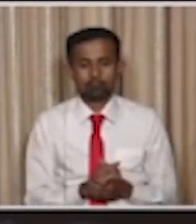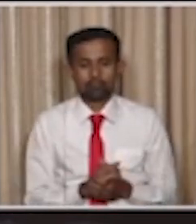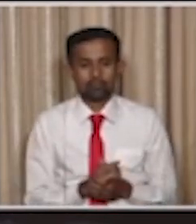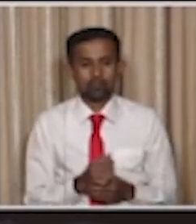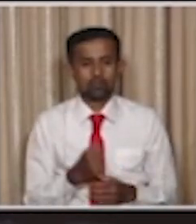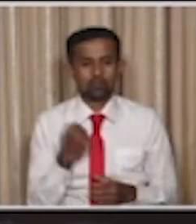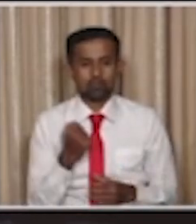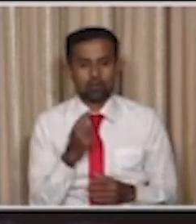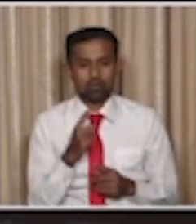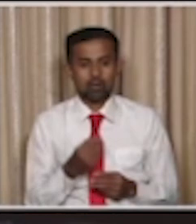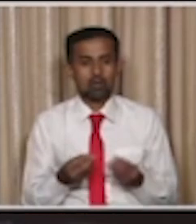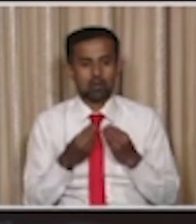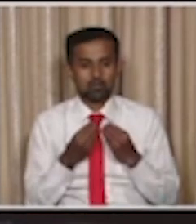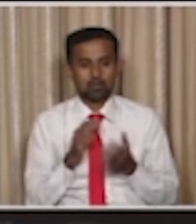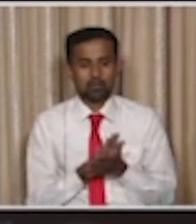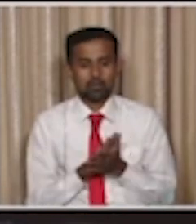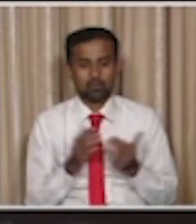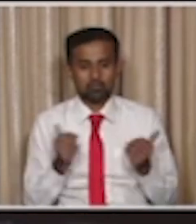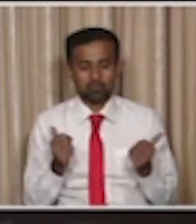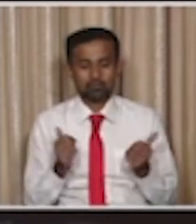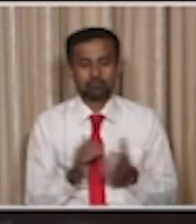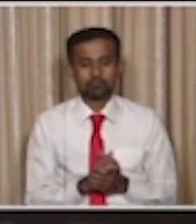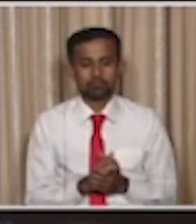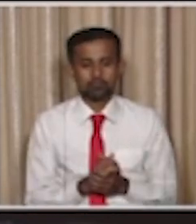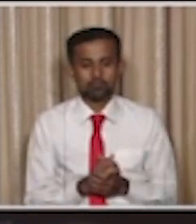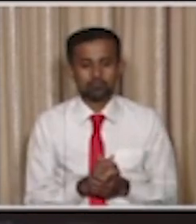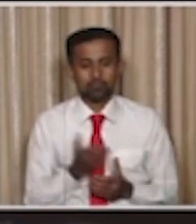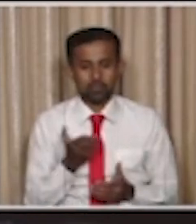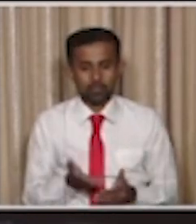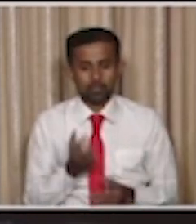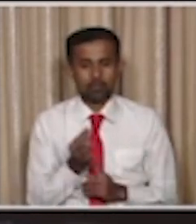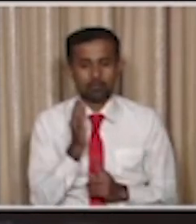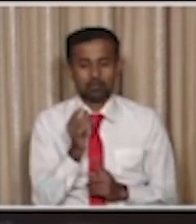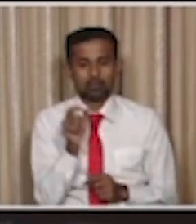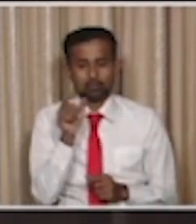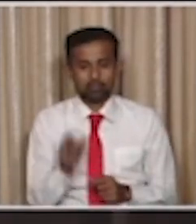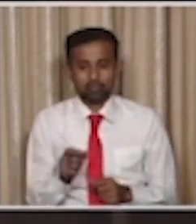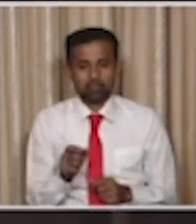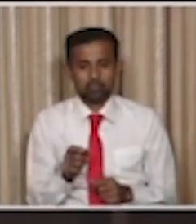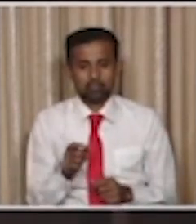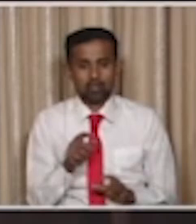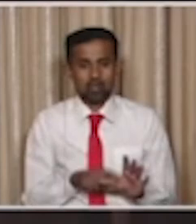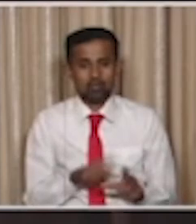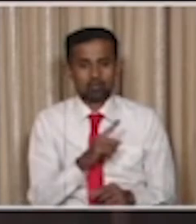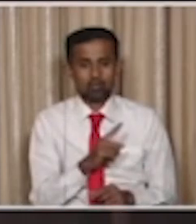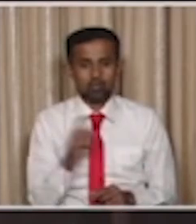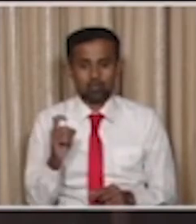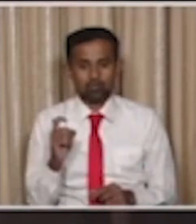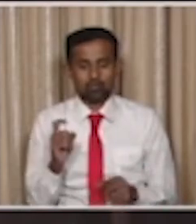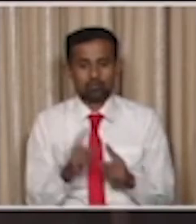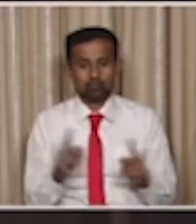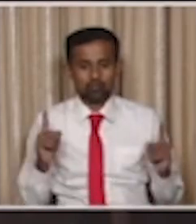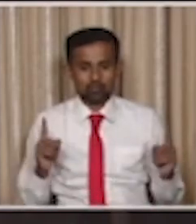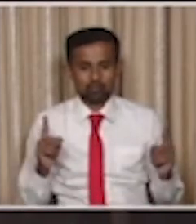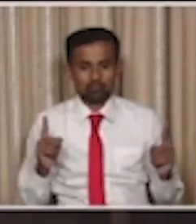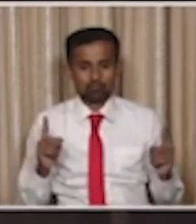ස්වල්පයක් කතා කිරීමට හැකිවීම පිළිබඳව සතුටු වෙනවා මේ ජනාධිපතිවරයා අවුරුදු එකහමාරක් පමණ